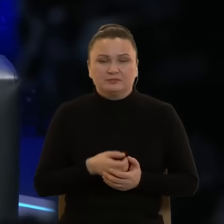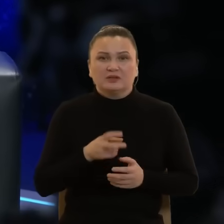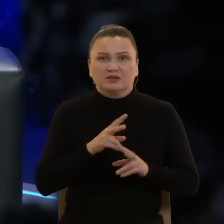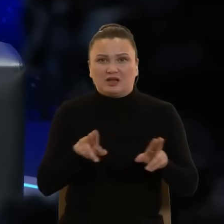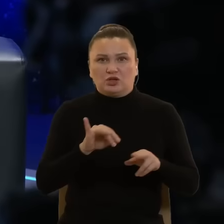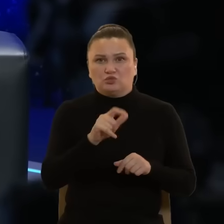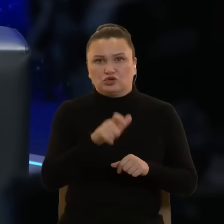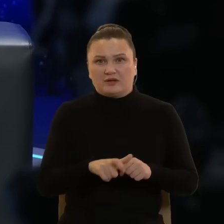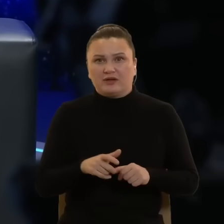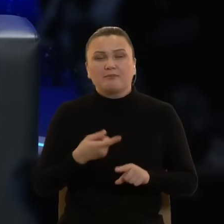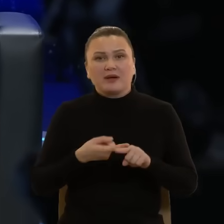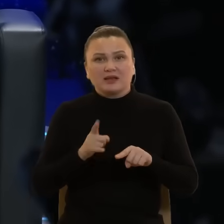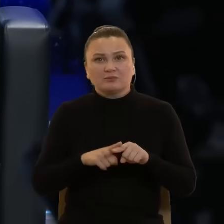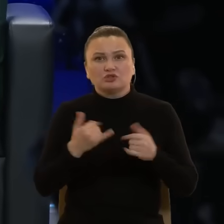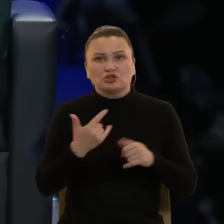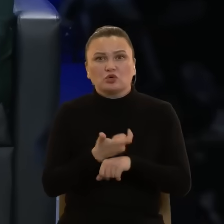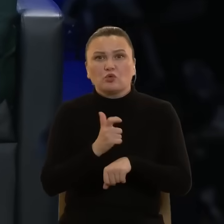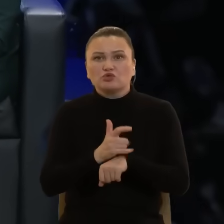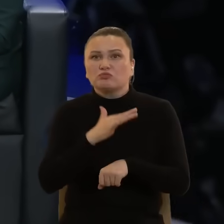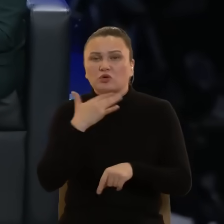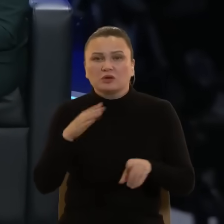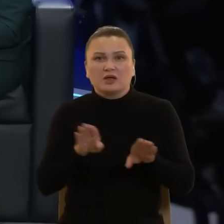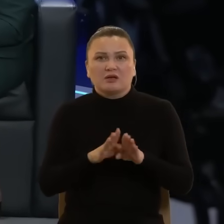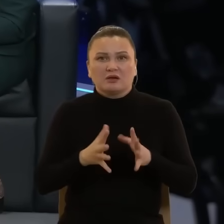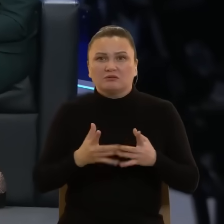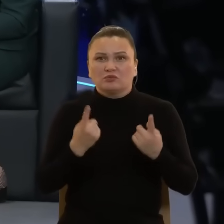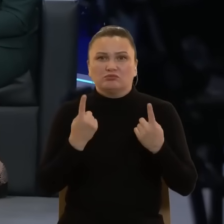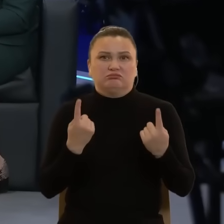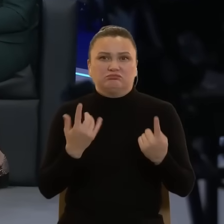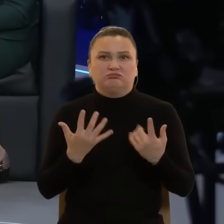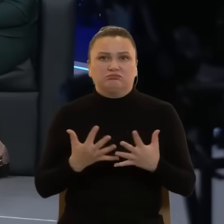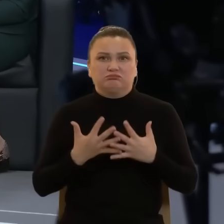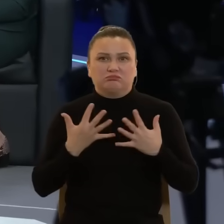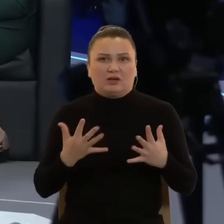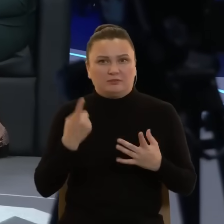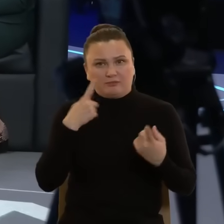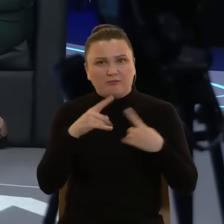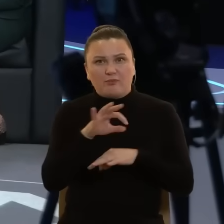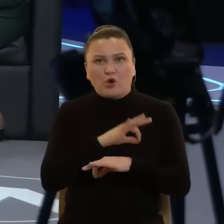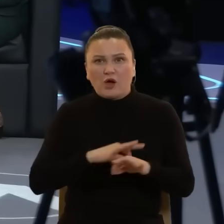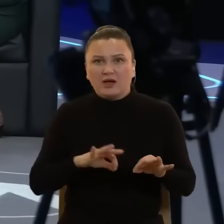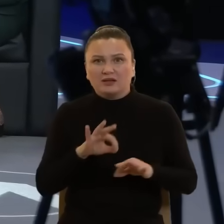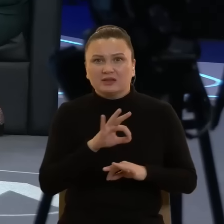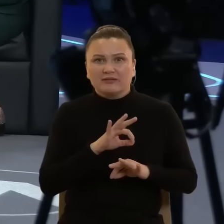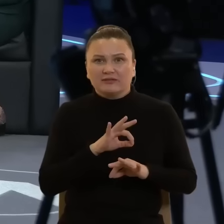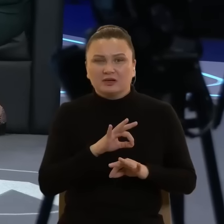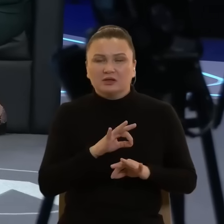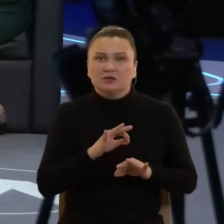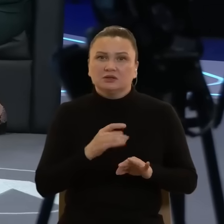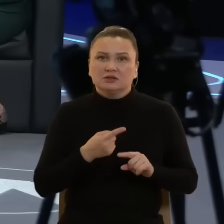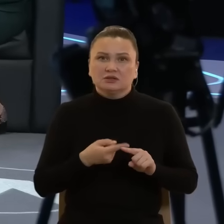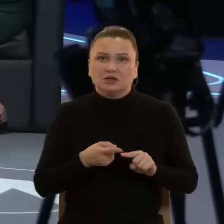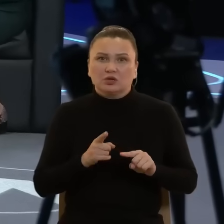человека. Поэтому сейчас очень много таких глобальных проектов, которые, в